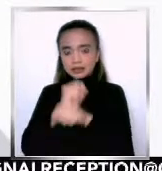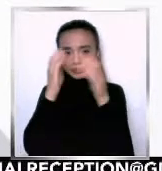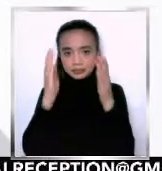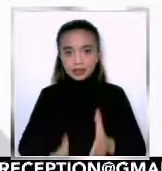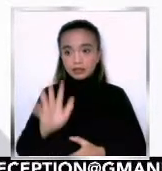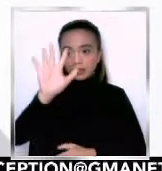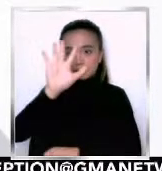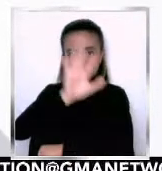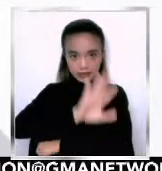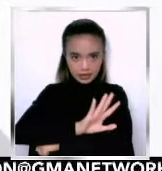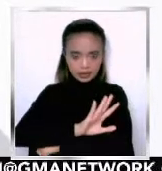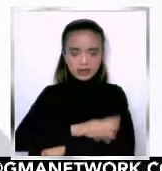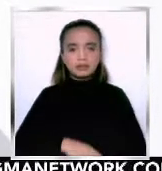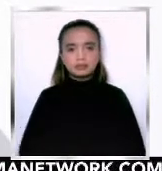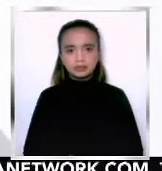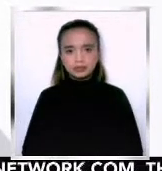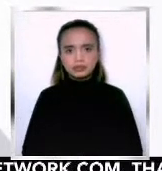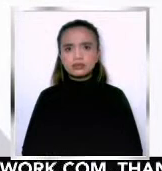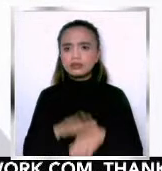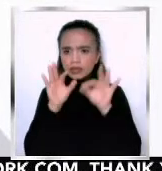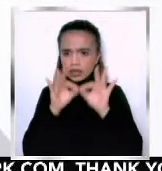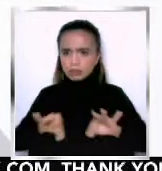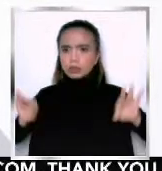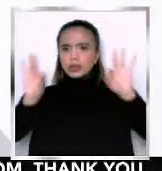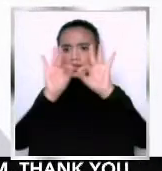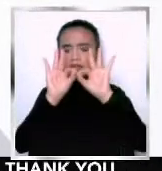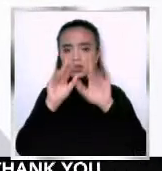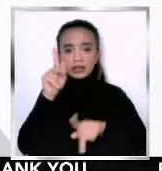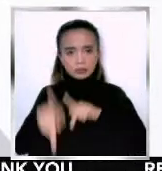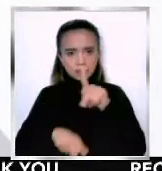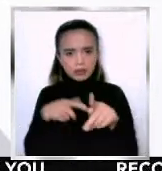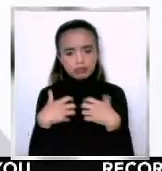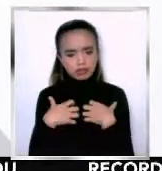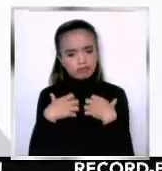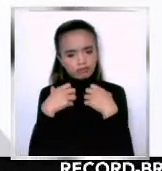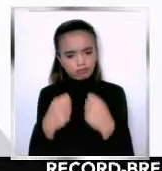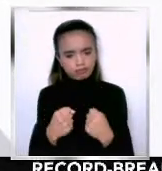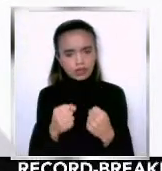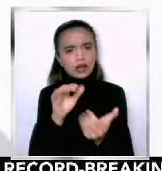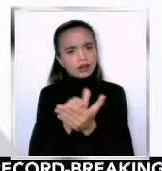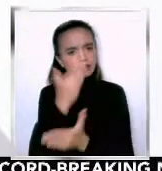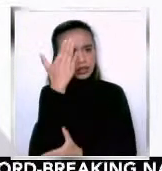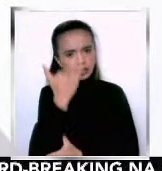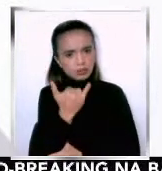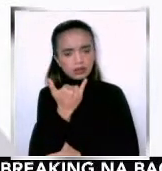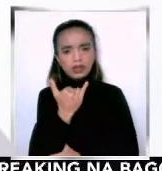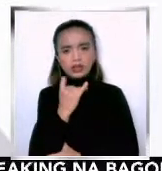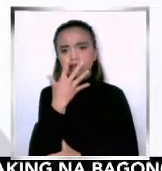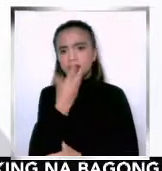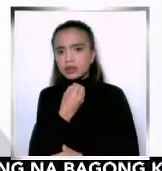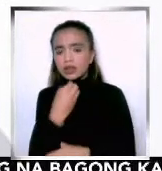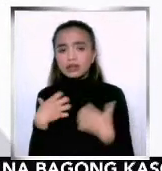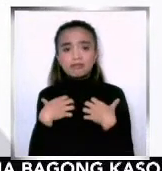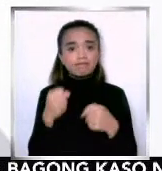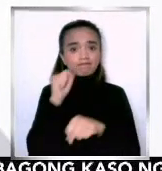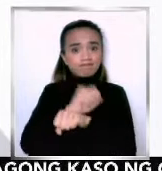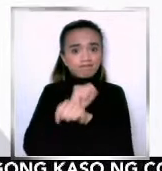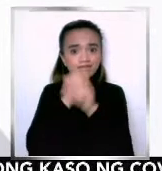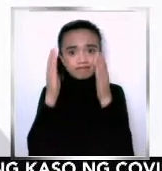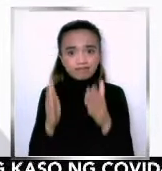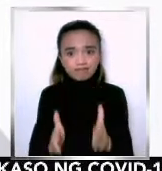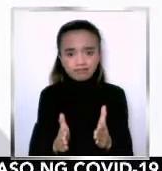senador, napakahalaga ng kalusugan ng tao kaya papanik daw siya sa mga nababahalang healthcare workers maliban kung